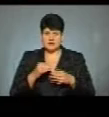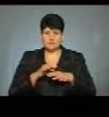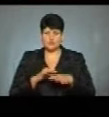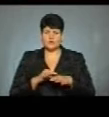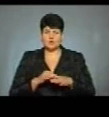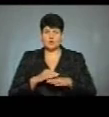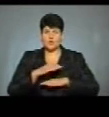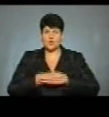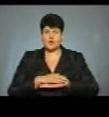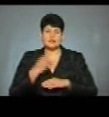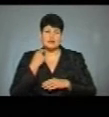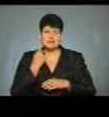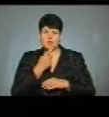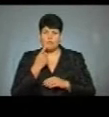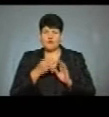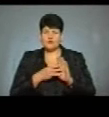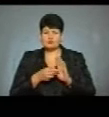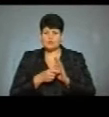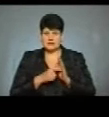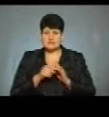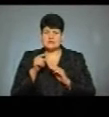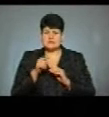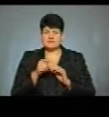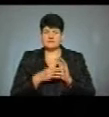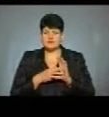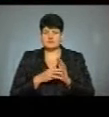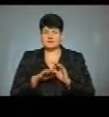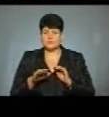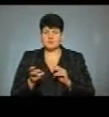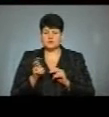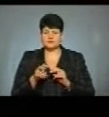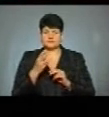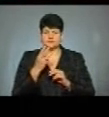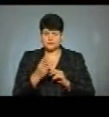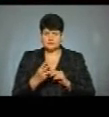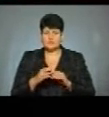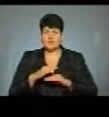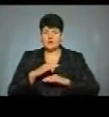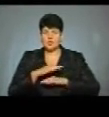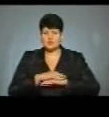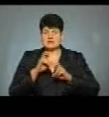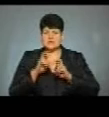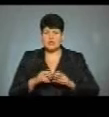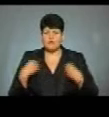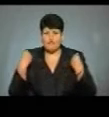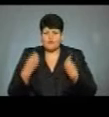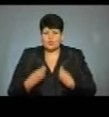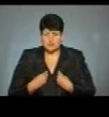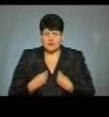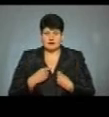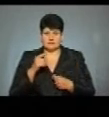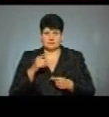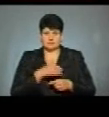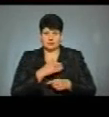урок англійської мови у 8-му класі. З 8 учнів класу до школи прийшли троє. На уроці сидять у куртках. Термометр показує